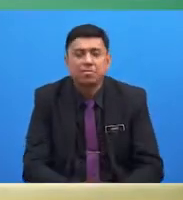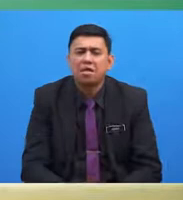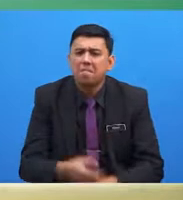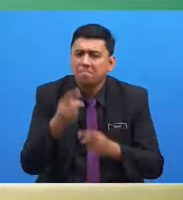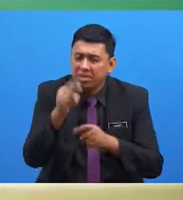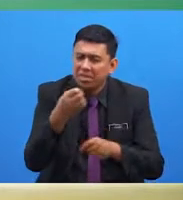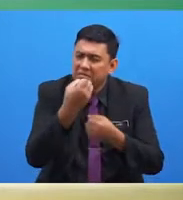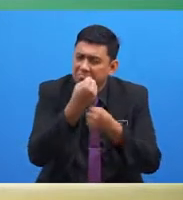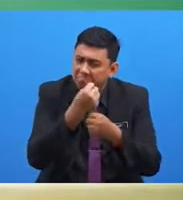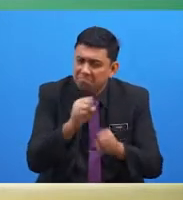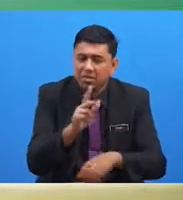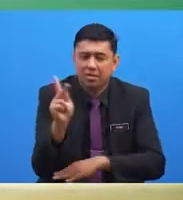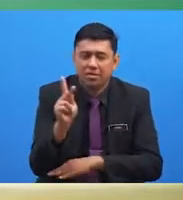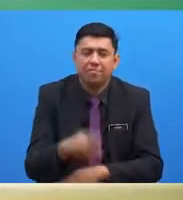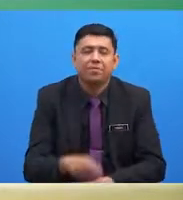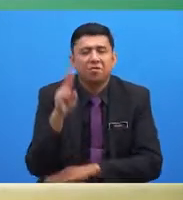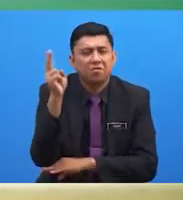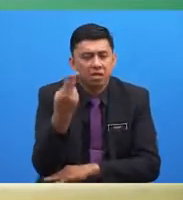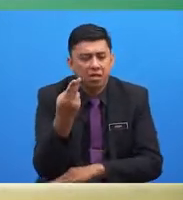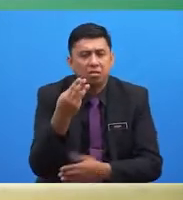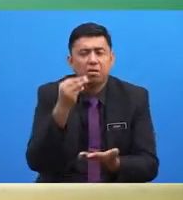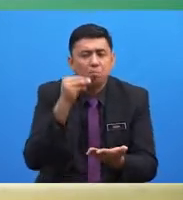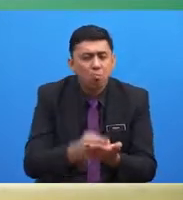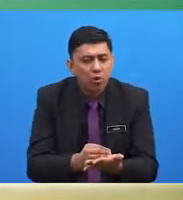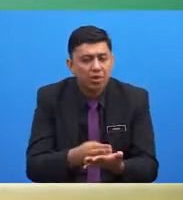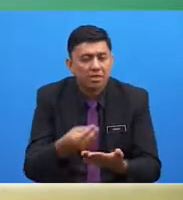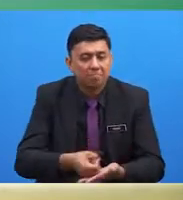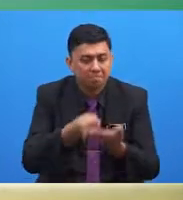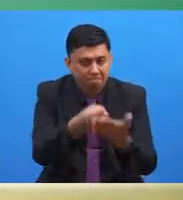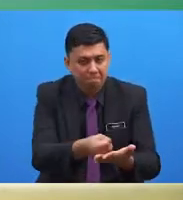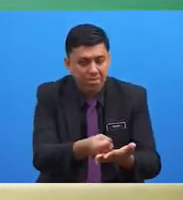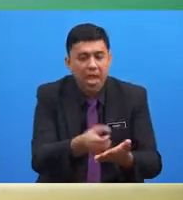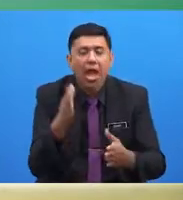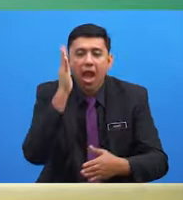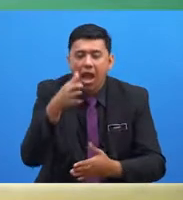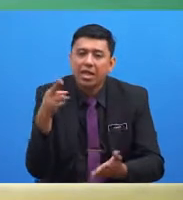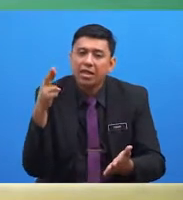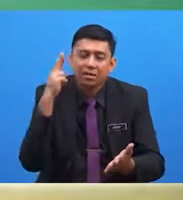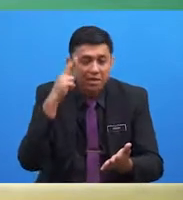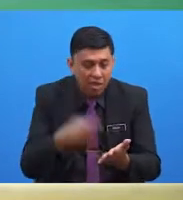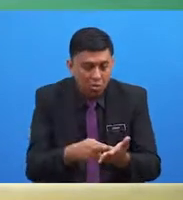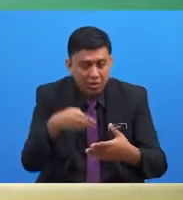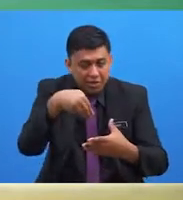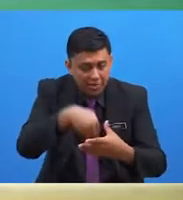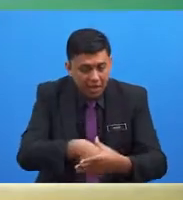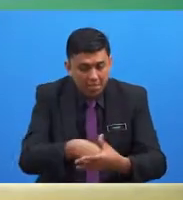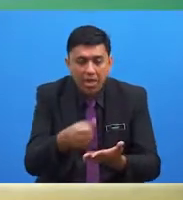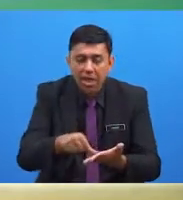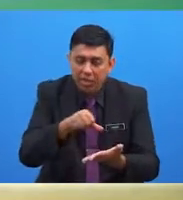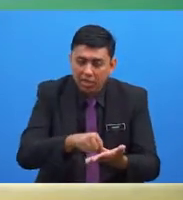disediakan. Hanya modal yang disumbangkan akan direkod ke dalam akaun